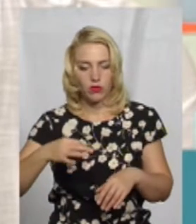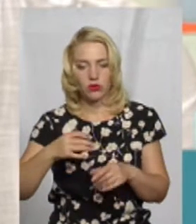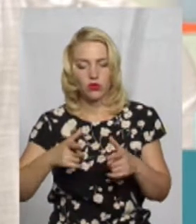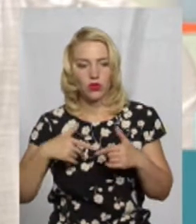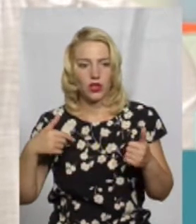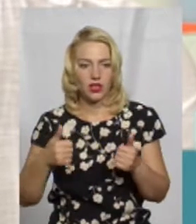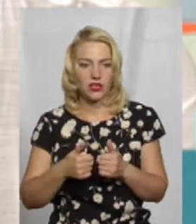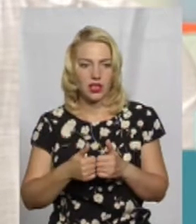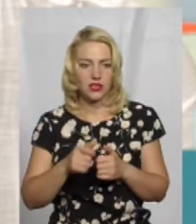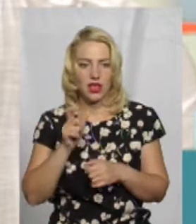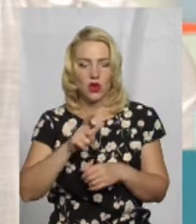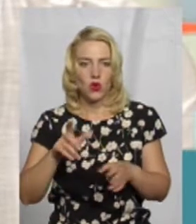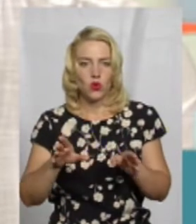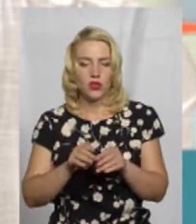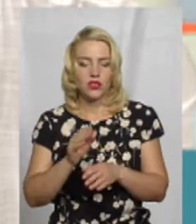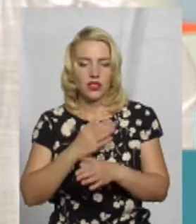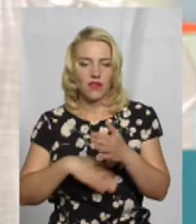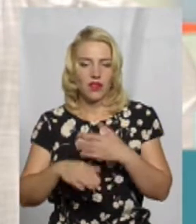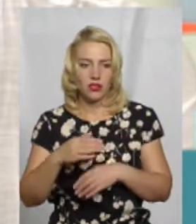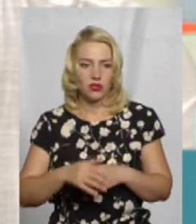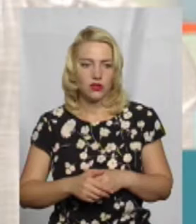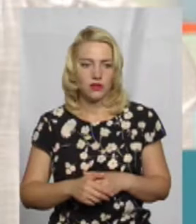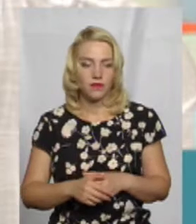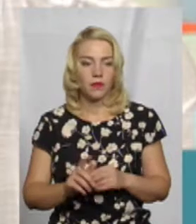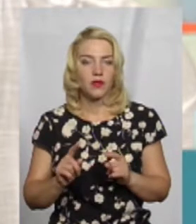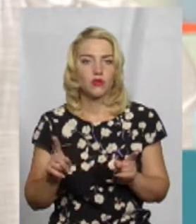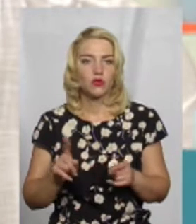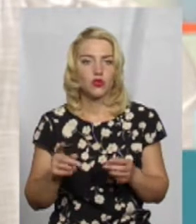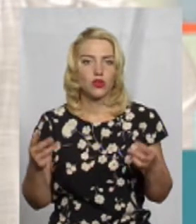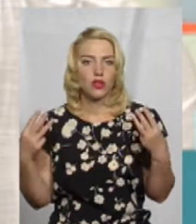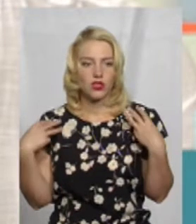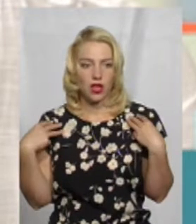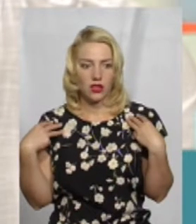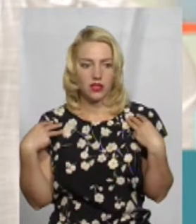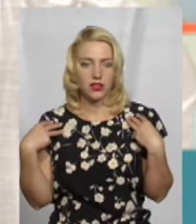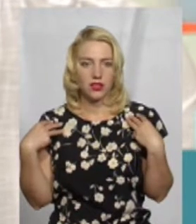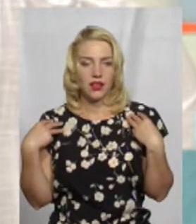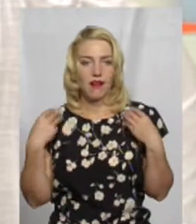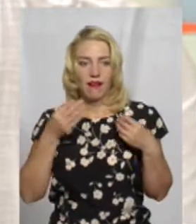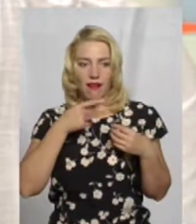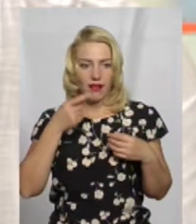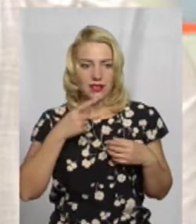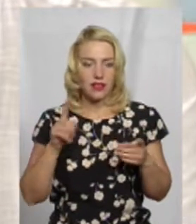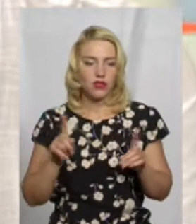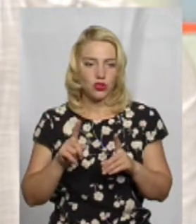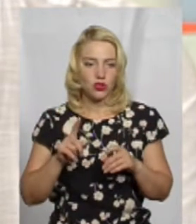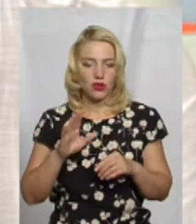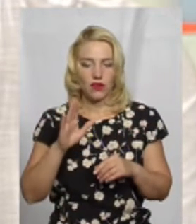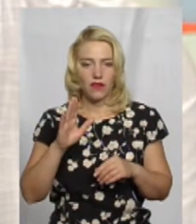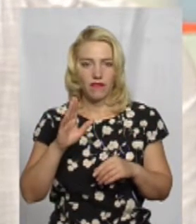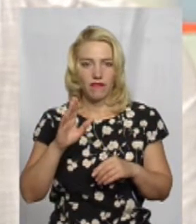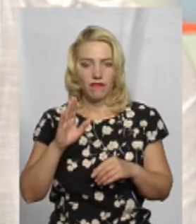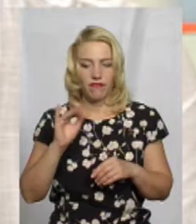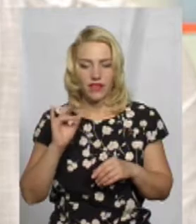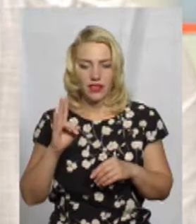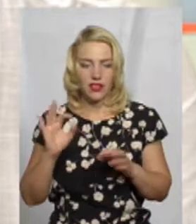обласної організації людей з інвалідністю, тому що начальник казав, що